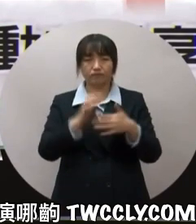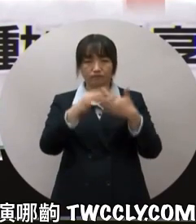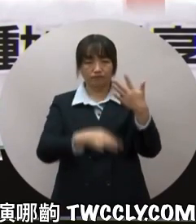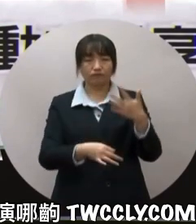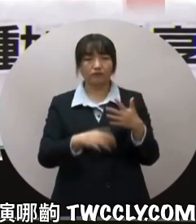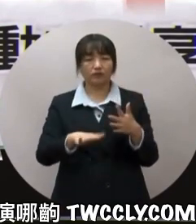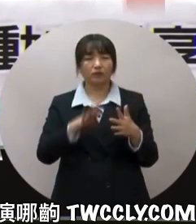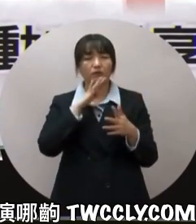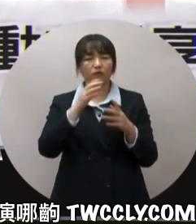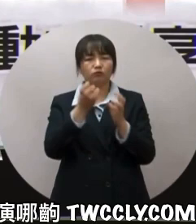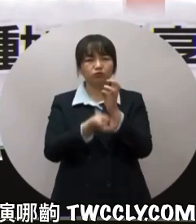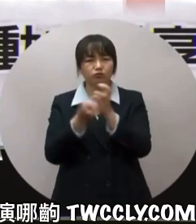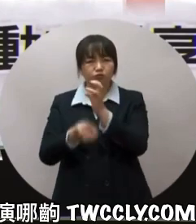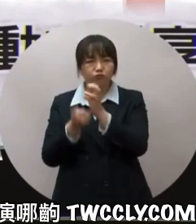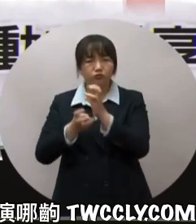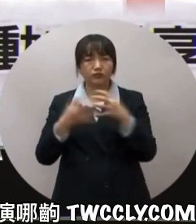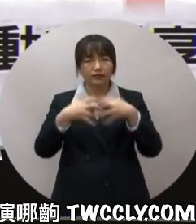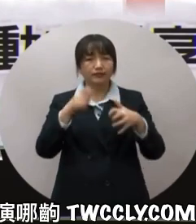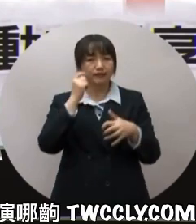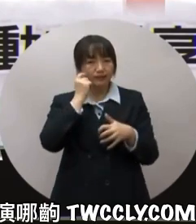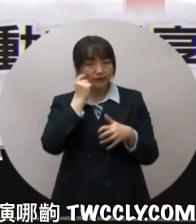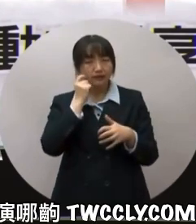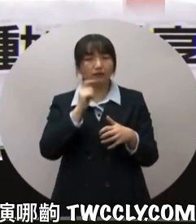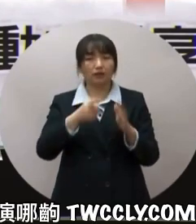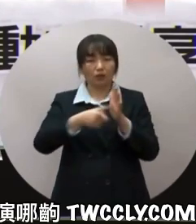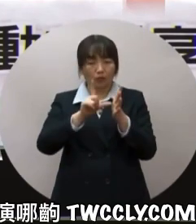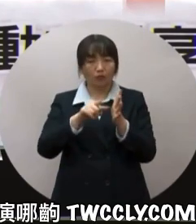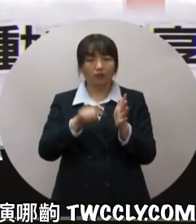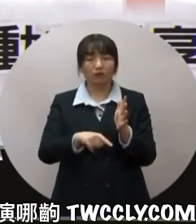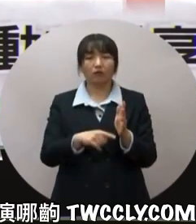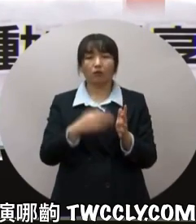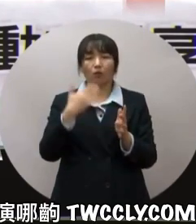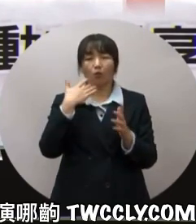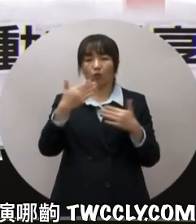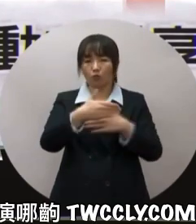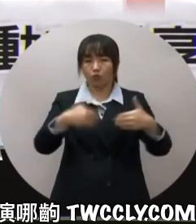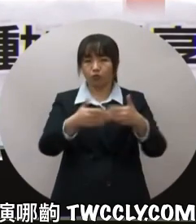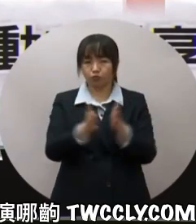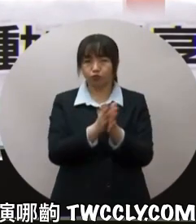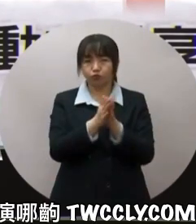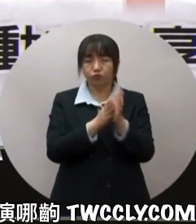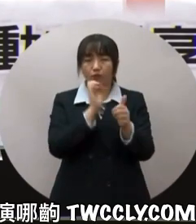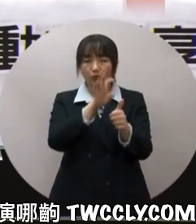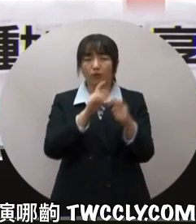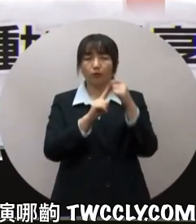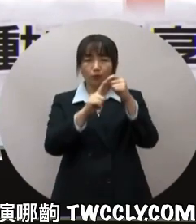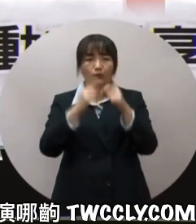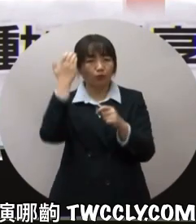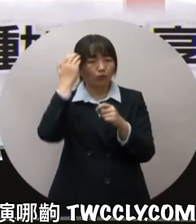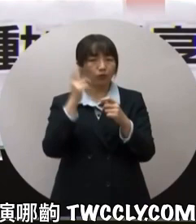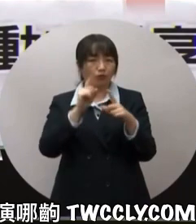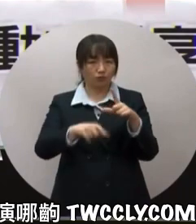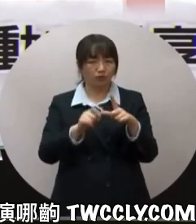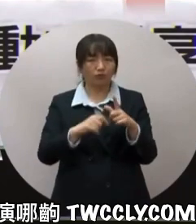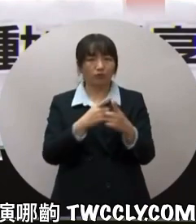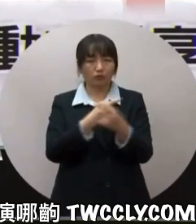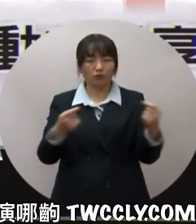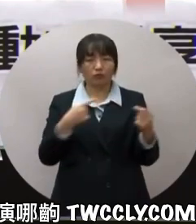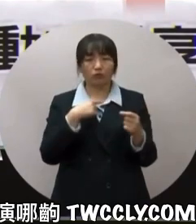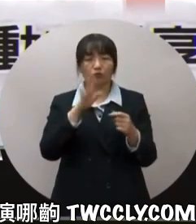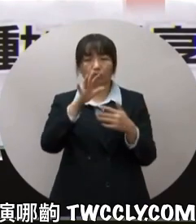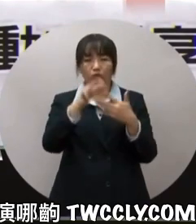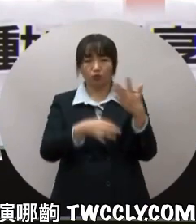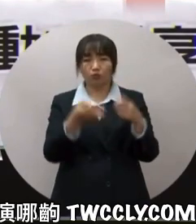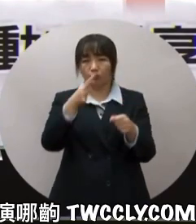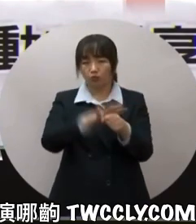除非生產設備來不及啦如果生產設備來得及為什麼交通部就是要求客運業者要去裝因為我們交通部對客運業者都有